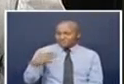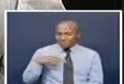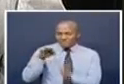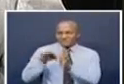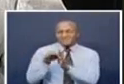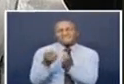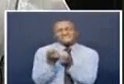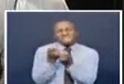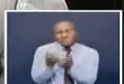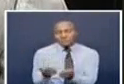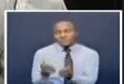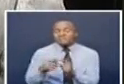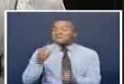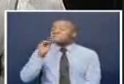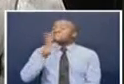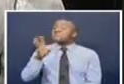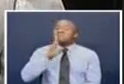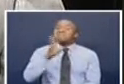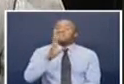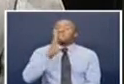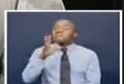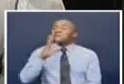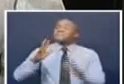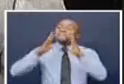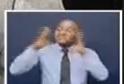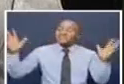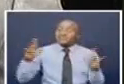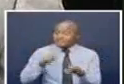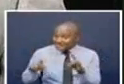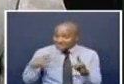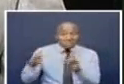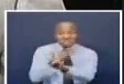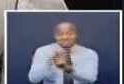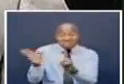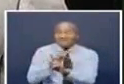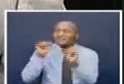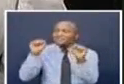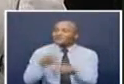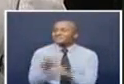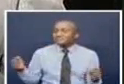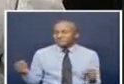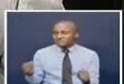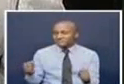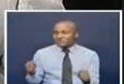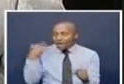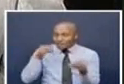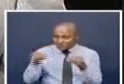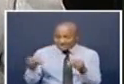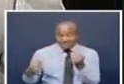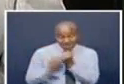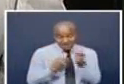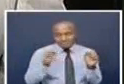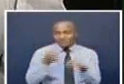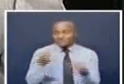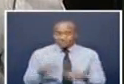sana. Lakini kuzungumuza anazungumuza. Lakini sidhani kama anaweza kushawishi wengine kutoka eneo zingine katika Busia wampigie kura.